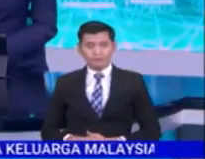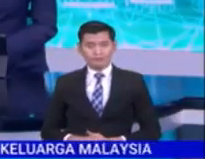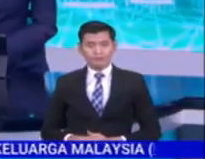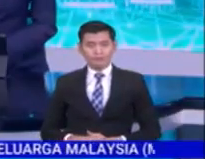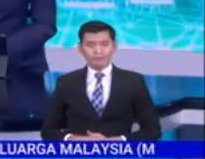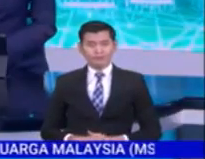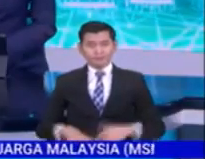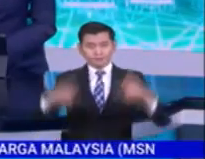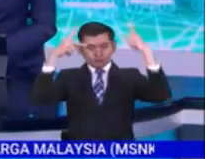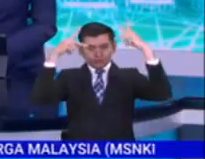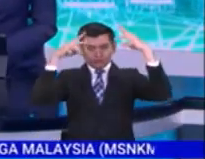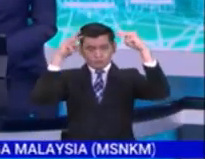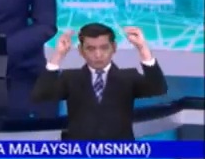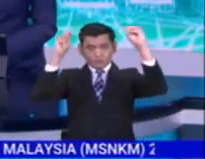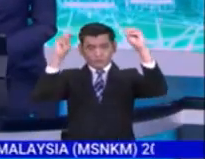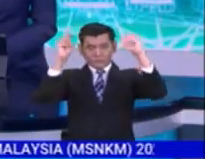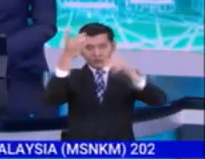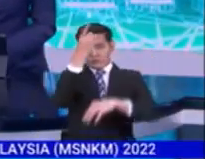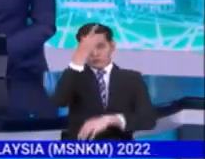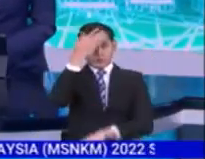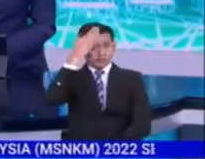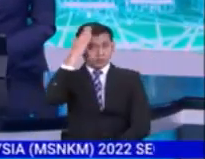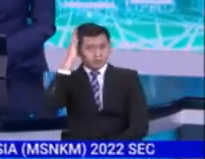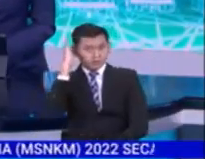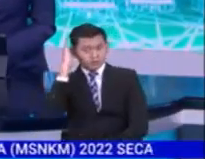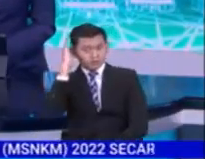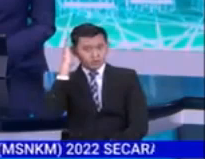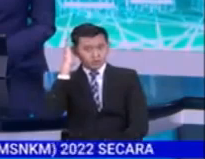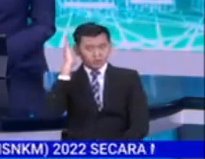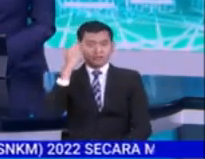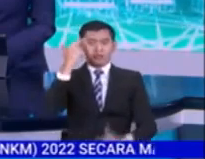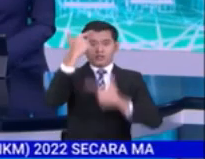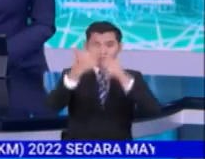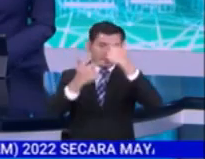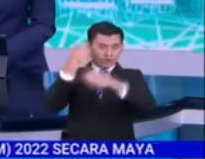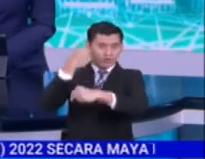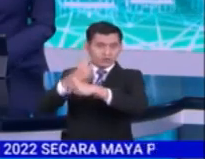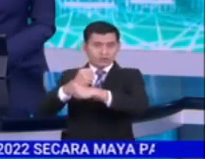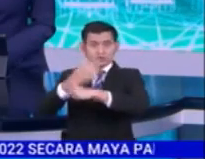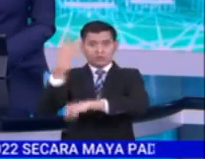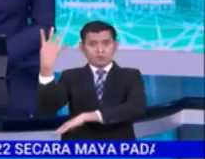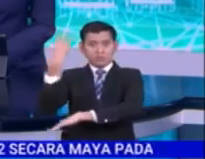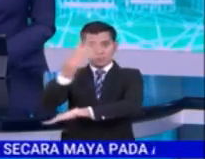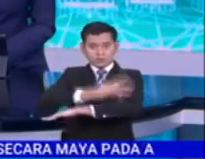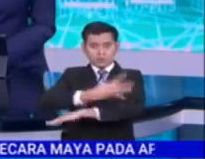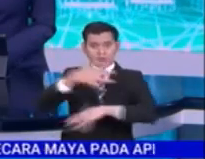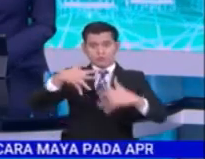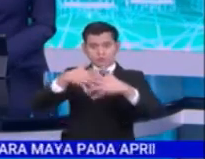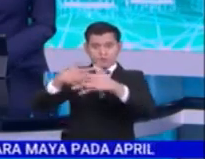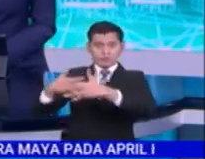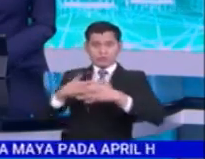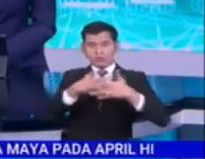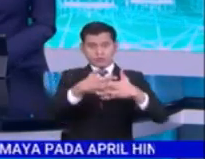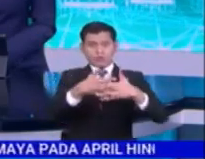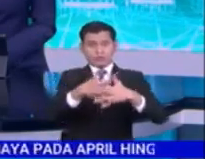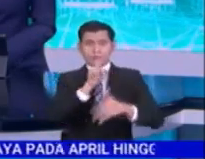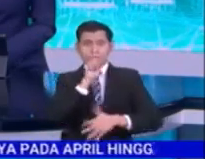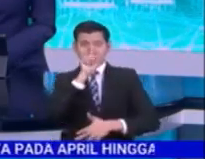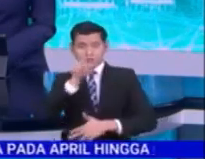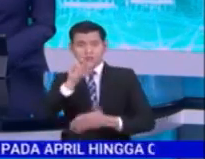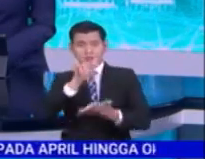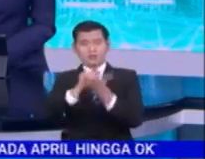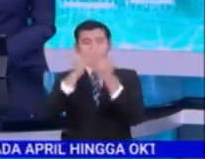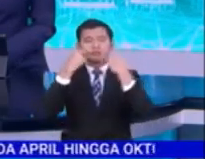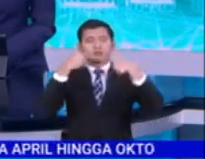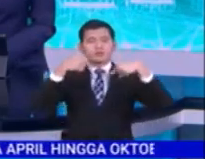Dalam pada itu, Perdana Menteri Datuk Seri Ismail Sabri Yaakob menyifatkan lawatan kerja 4 harinya ke Amerika Syarikat AS sebagai satu